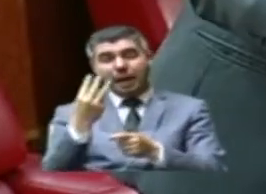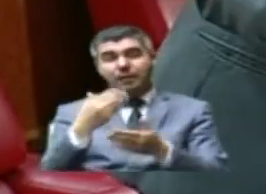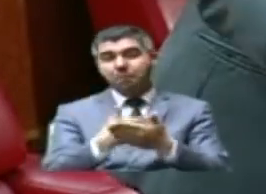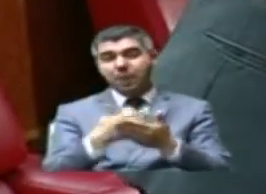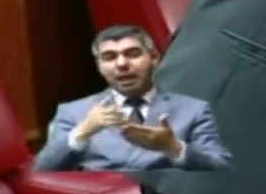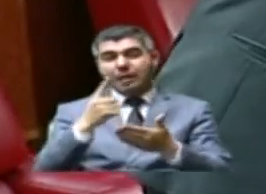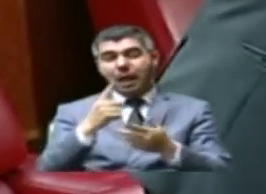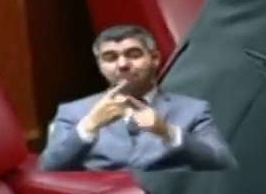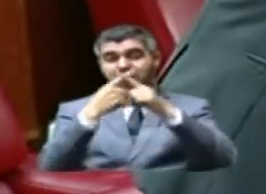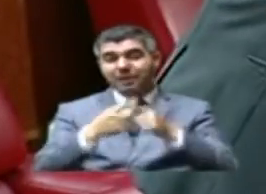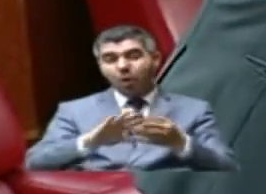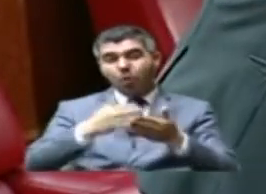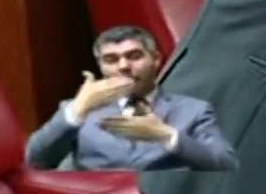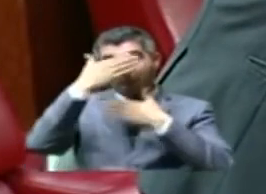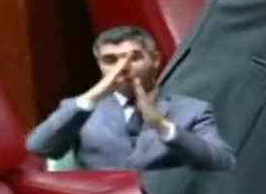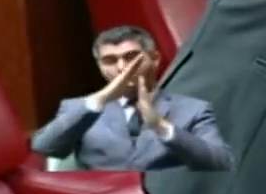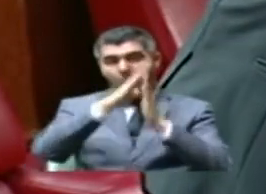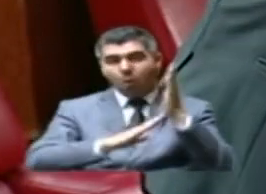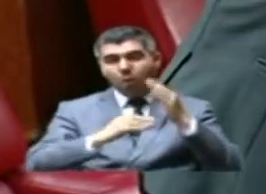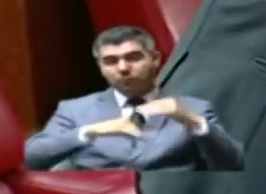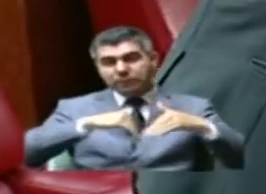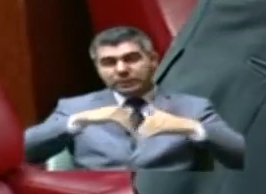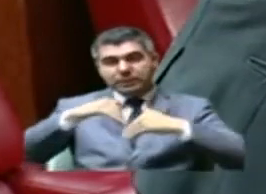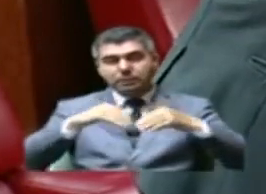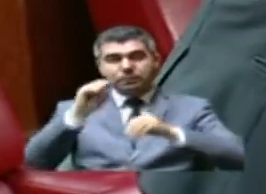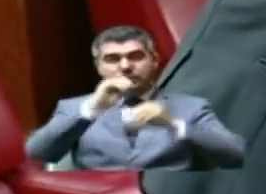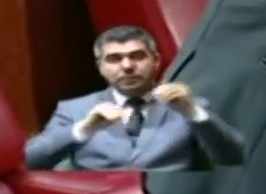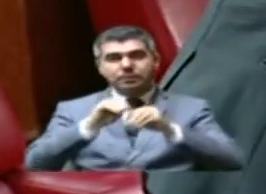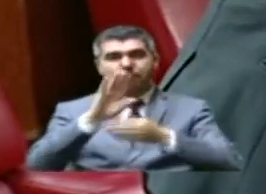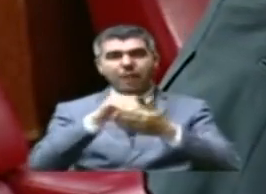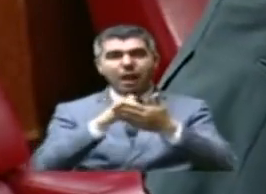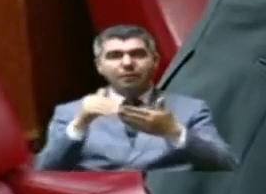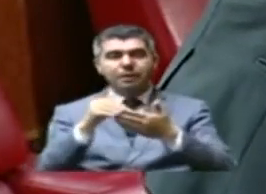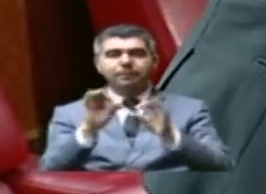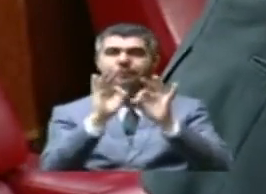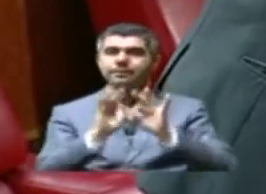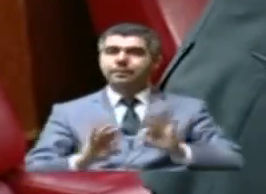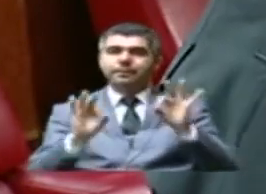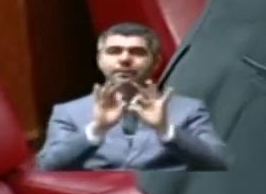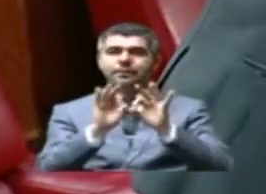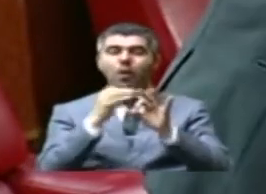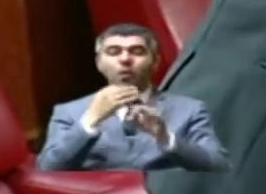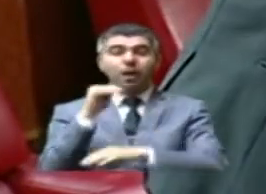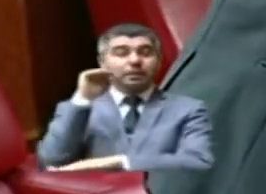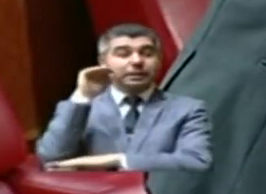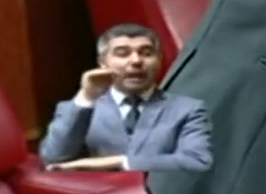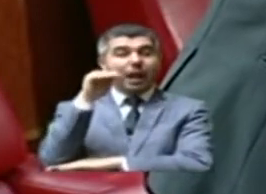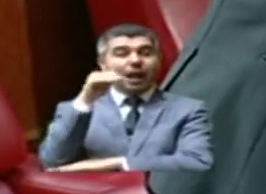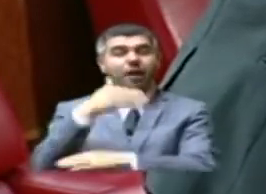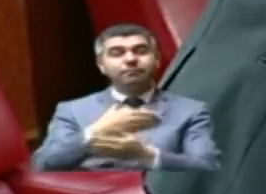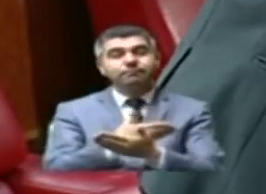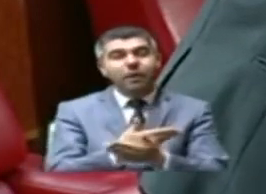الدرهم إذا بغينا أننا نواكب الصيانة ديال الطرق. البرنامج ديال المناطق ديال الجنوب هو برنامج اللي هو